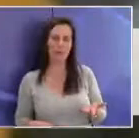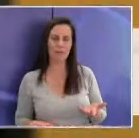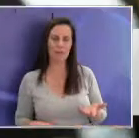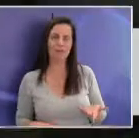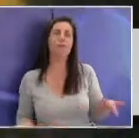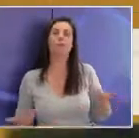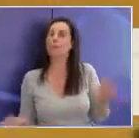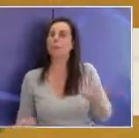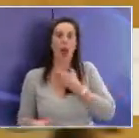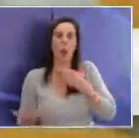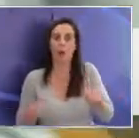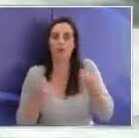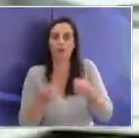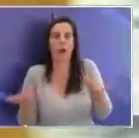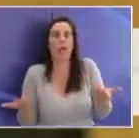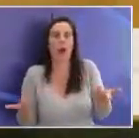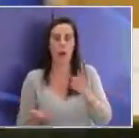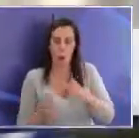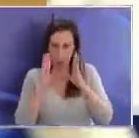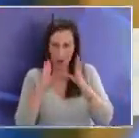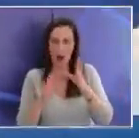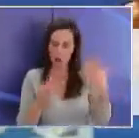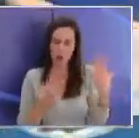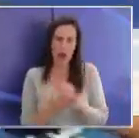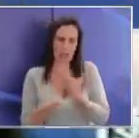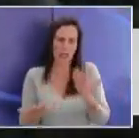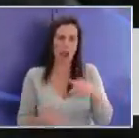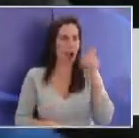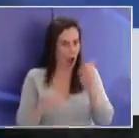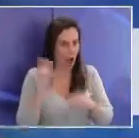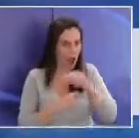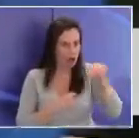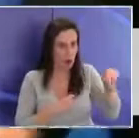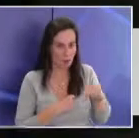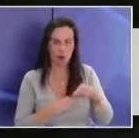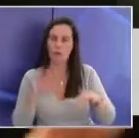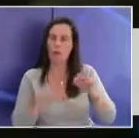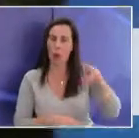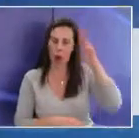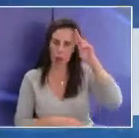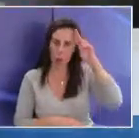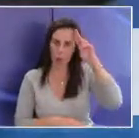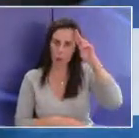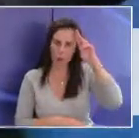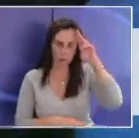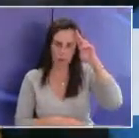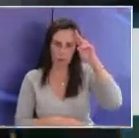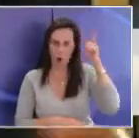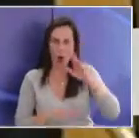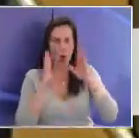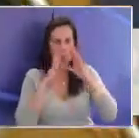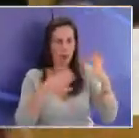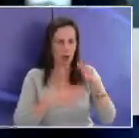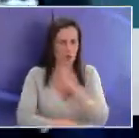היא נכפתה על ראש הממשלה, הוא מאמין שהוא יצא מזה, התושבים ובוחרי הליכוד לא מאמינים